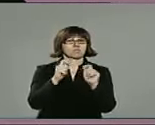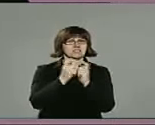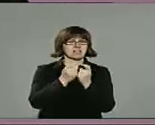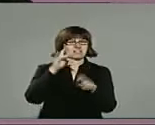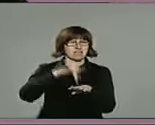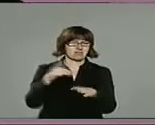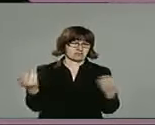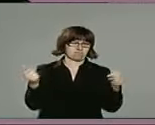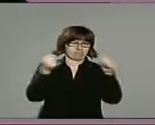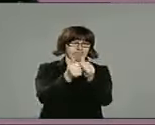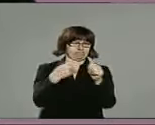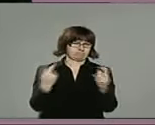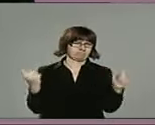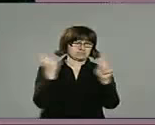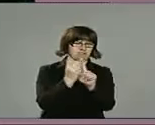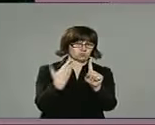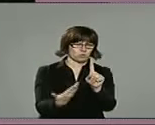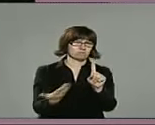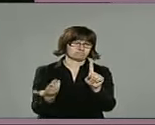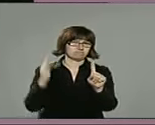Bundeskanzlerin sein, liebe Genossinnen und Genossen.